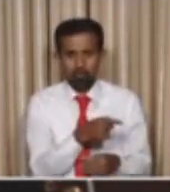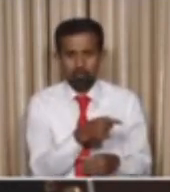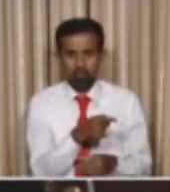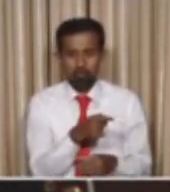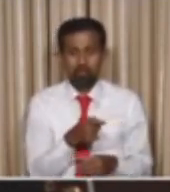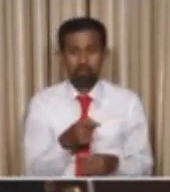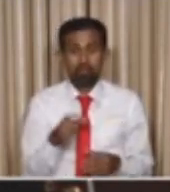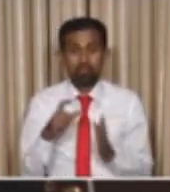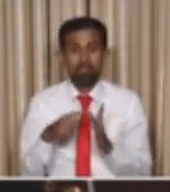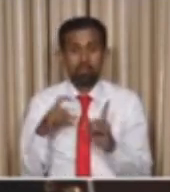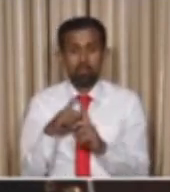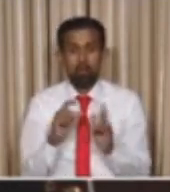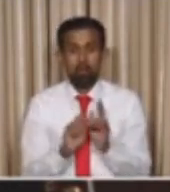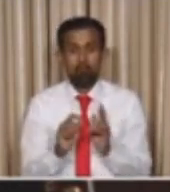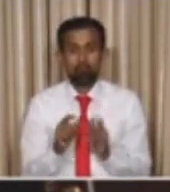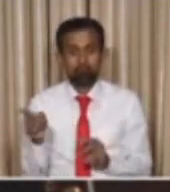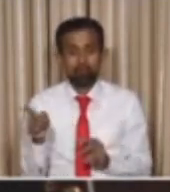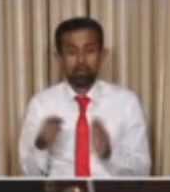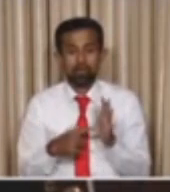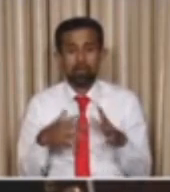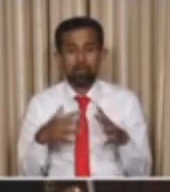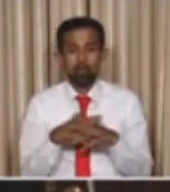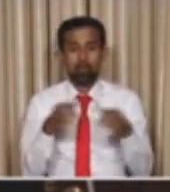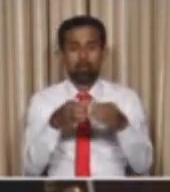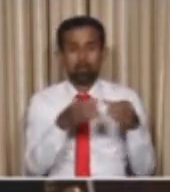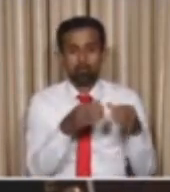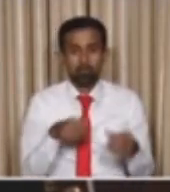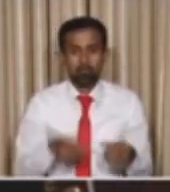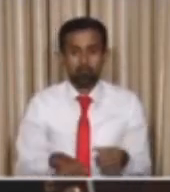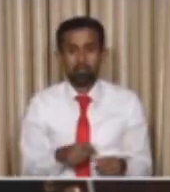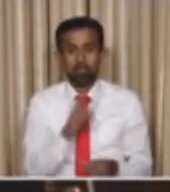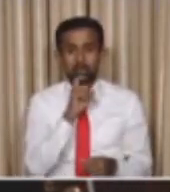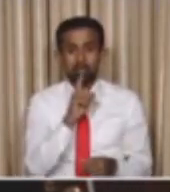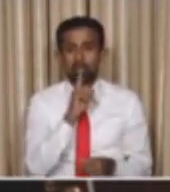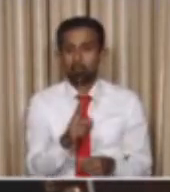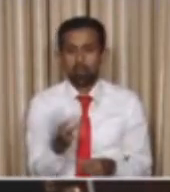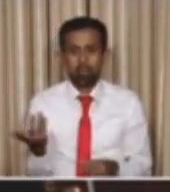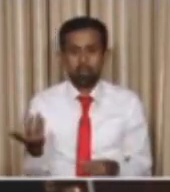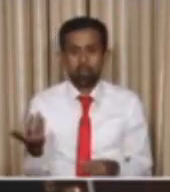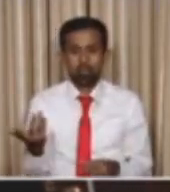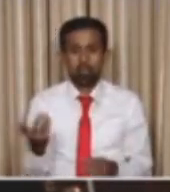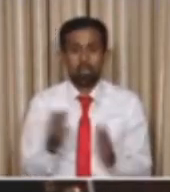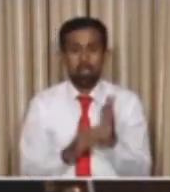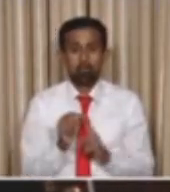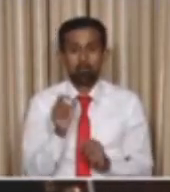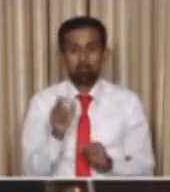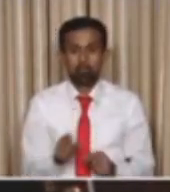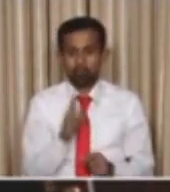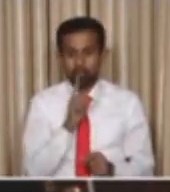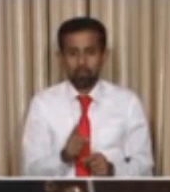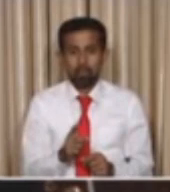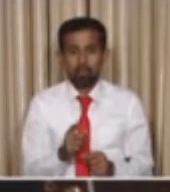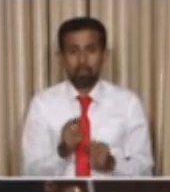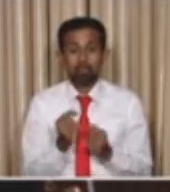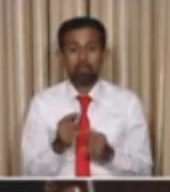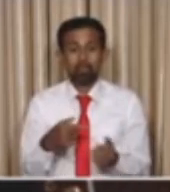vidiyakin අපරාධ පරීක්ෂණ දෙපාර්තමේන්තුවටත් නීති ආයතනවලටත් මේ පිළිබඳ අවනඩුව ගෙනියලා නැහැ. හැබැයි අමාත්‍යවරයා කියනවා